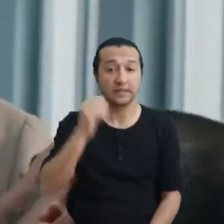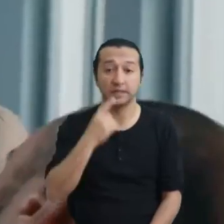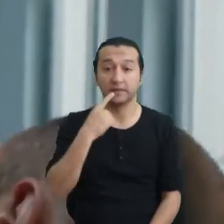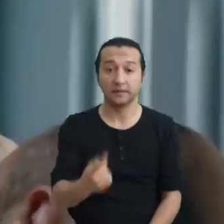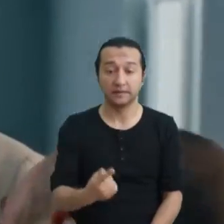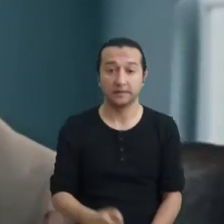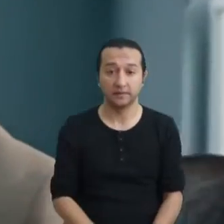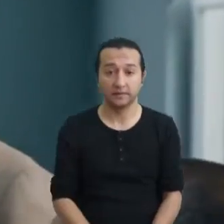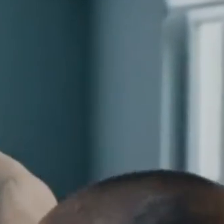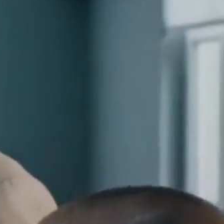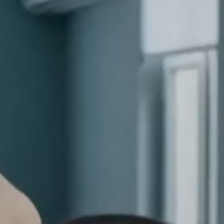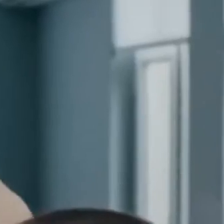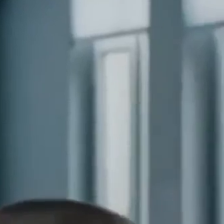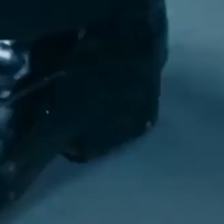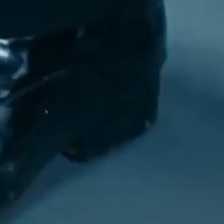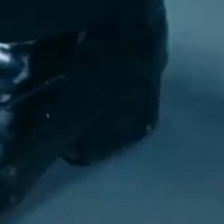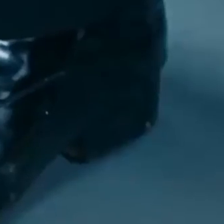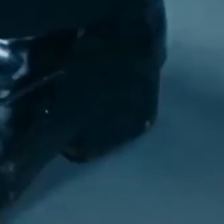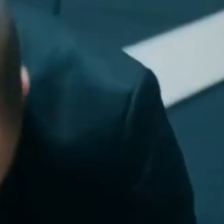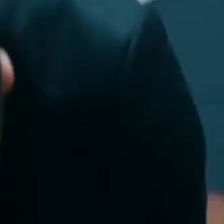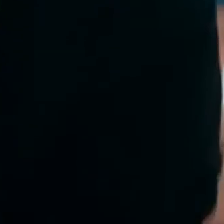derken... Kolunu kaldırdı.